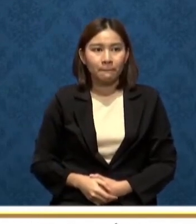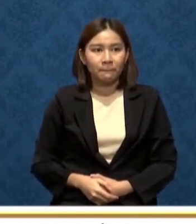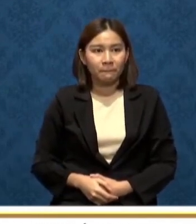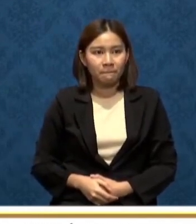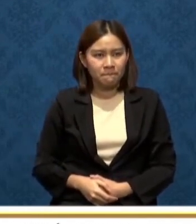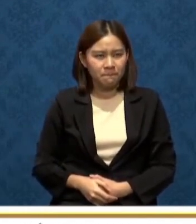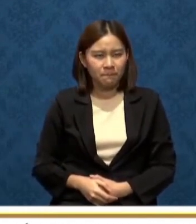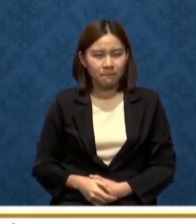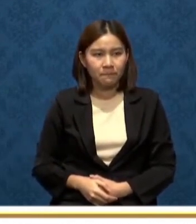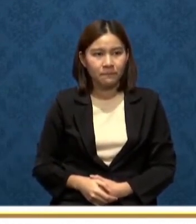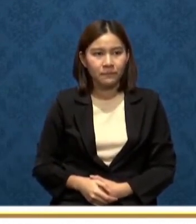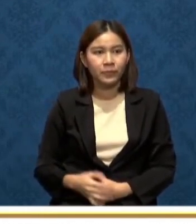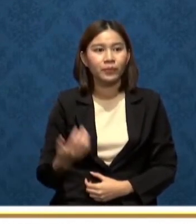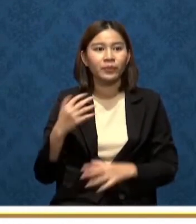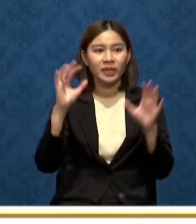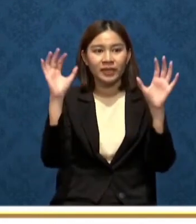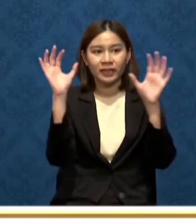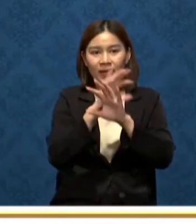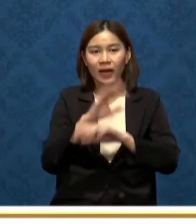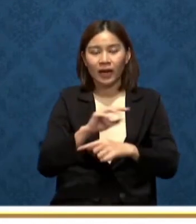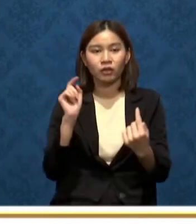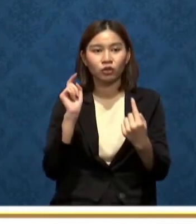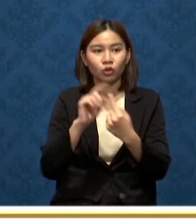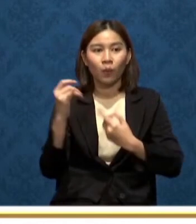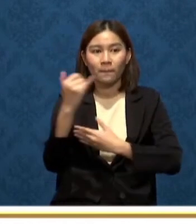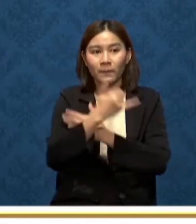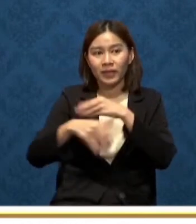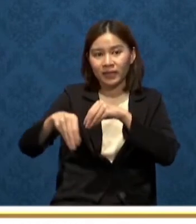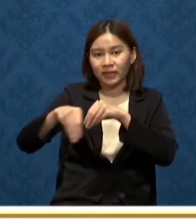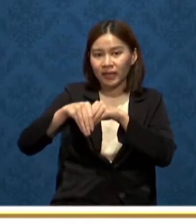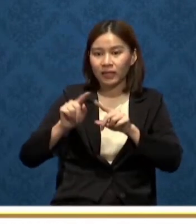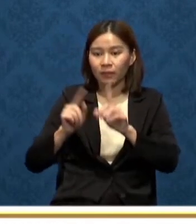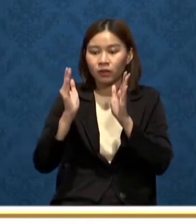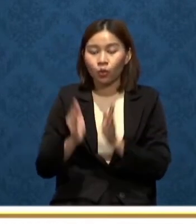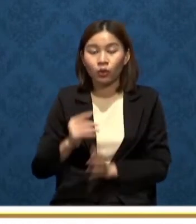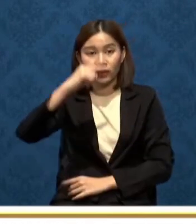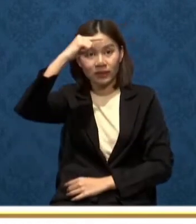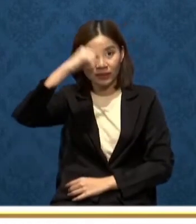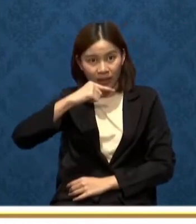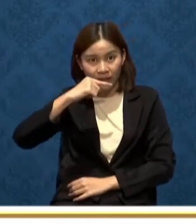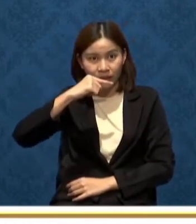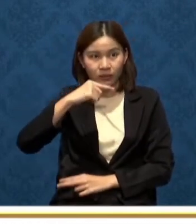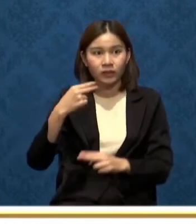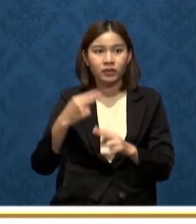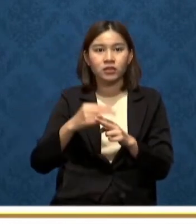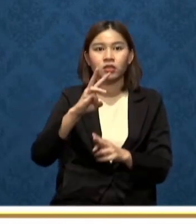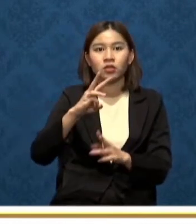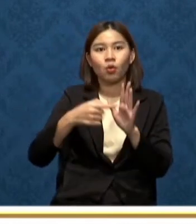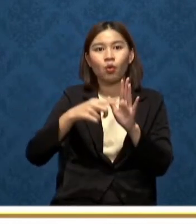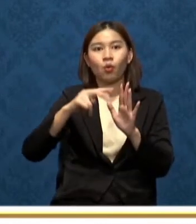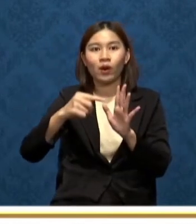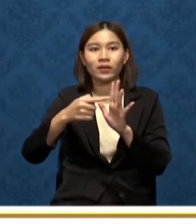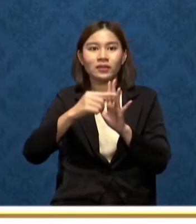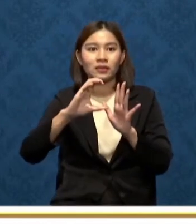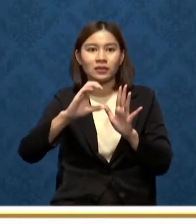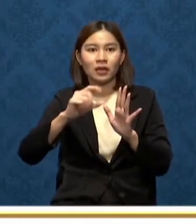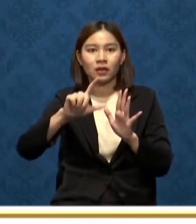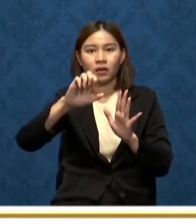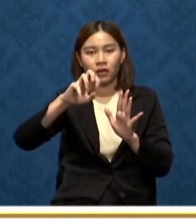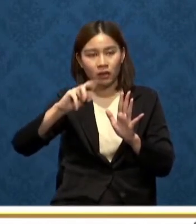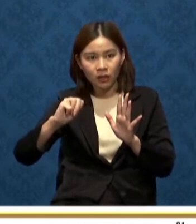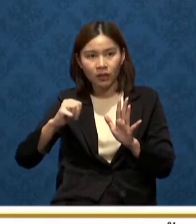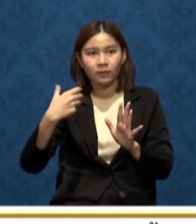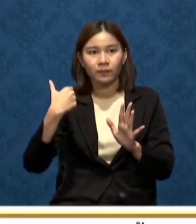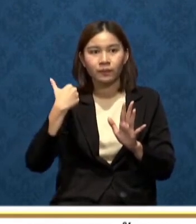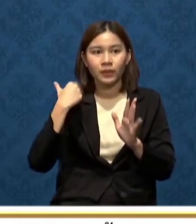มีการเกิดขึ้นลกษณะเดียวกันในปเทศเพื่อนบ้านแต่เป็นคนไทยไม่วาจะเป็นคุวัฉลิมหรือหลายๆเคสกร